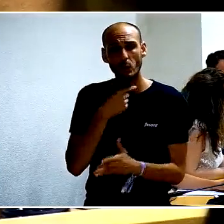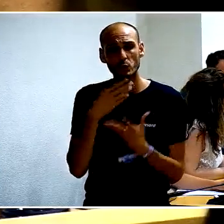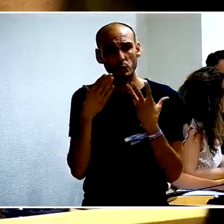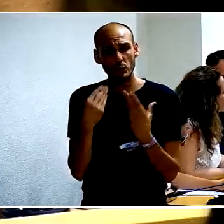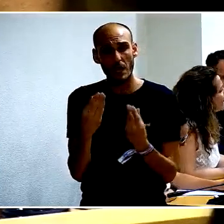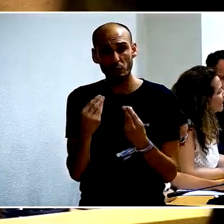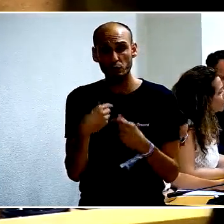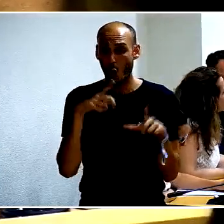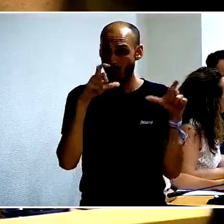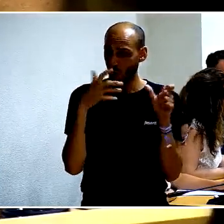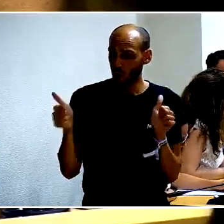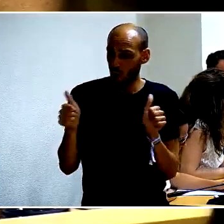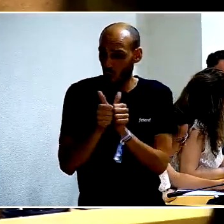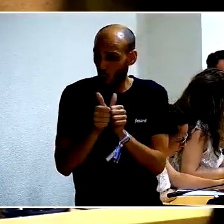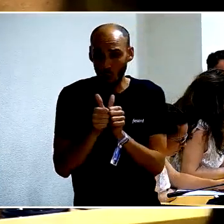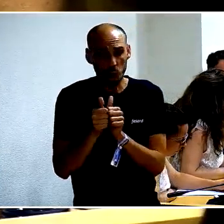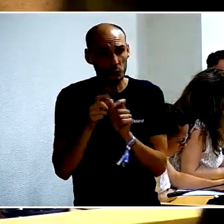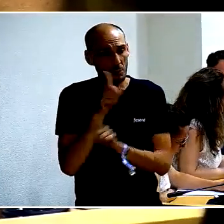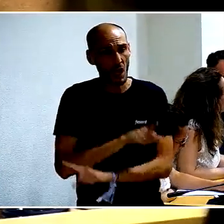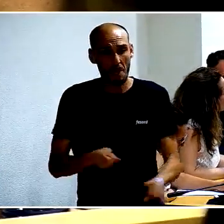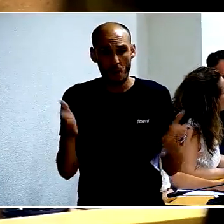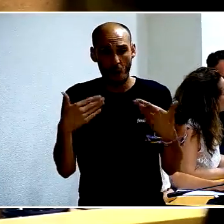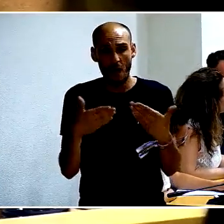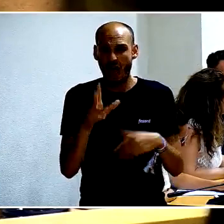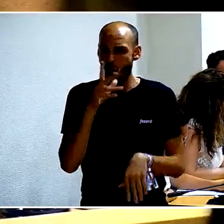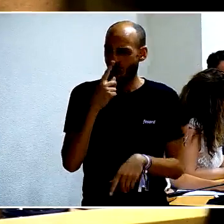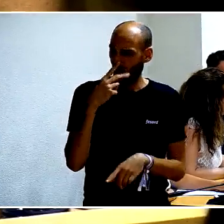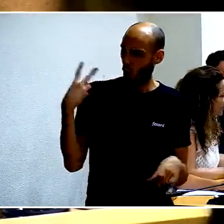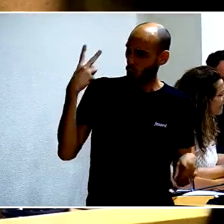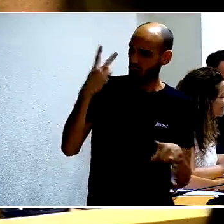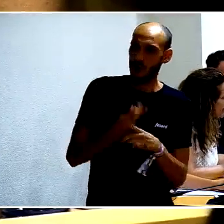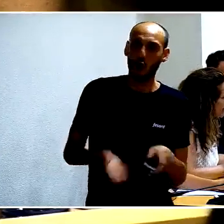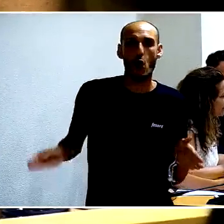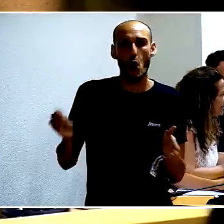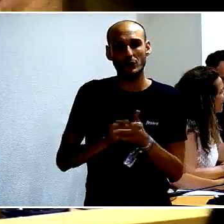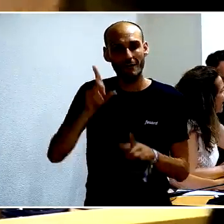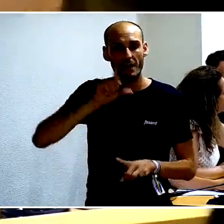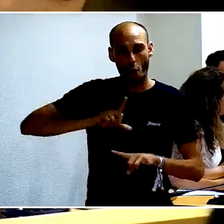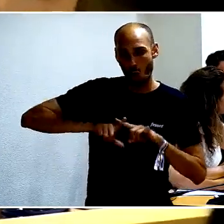una foto en ella. Que vostè ara, després de 2 anys, me torne a tratar de homòfoba i diga